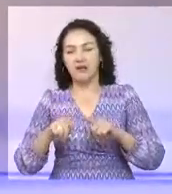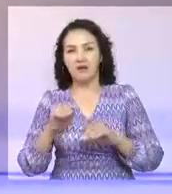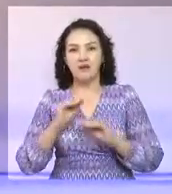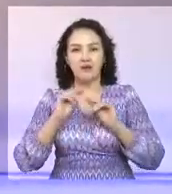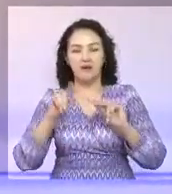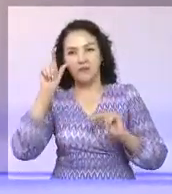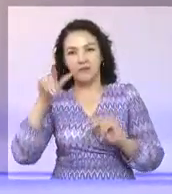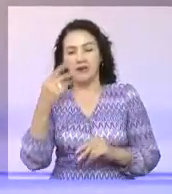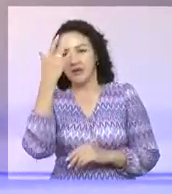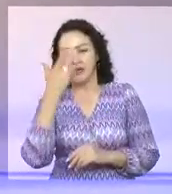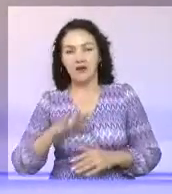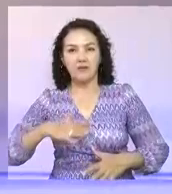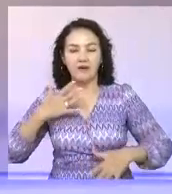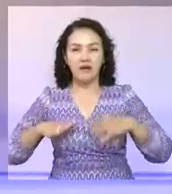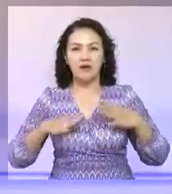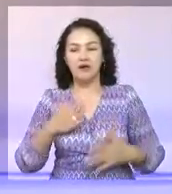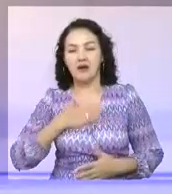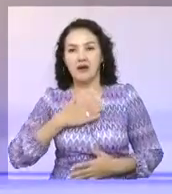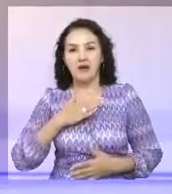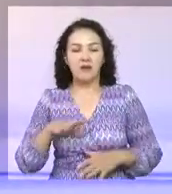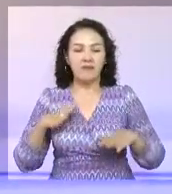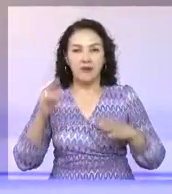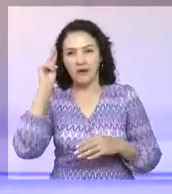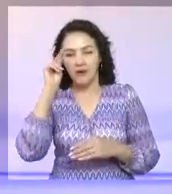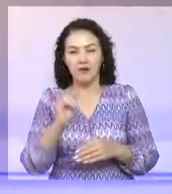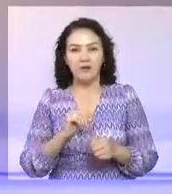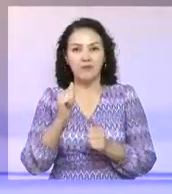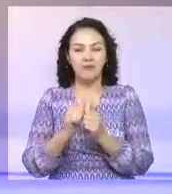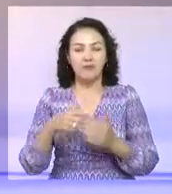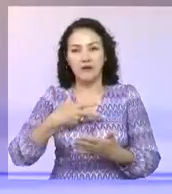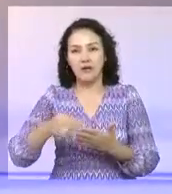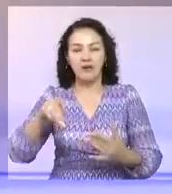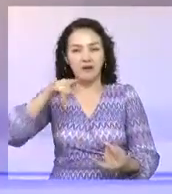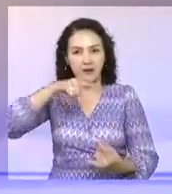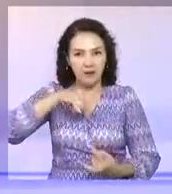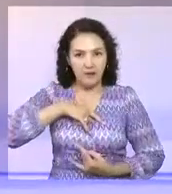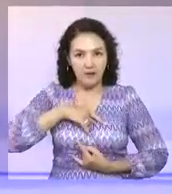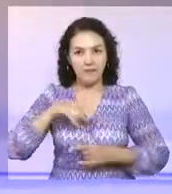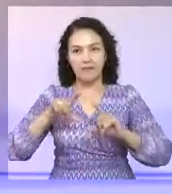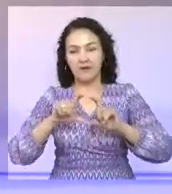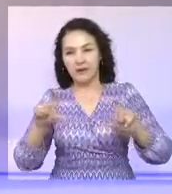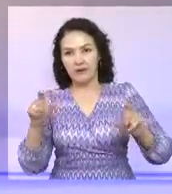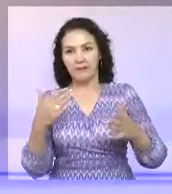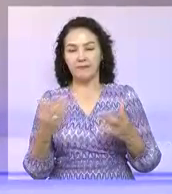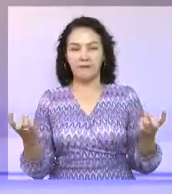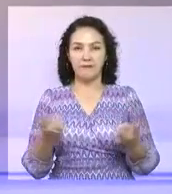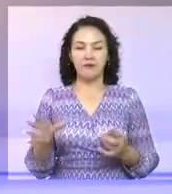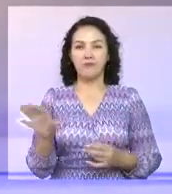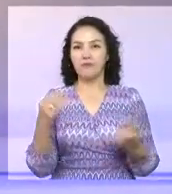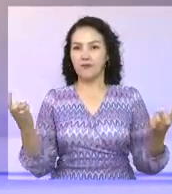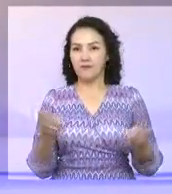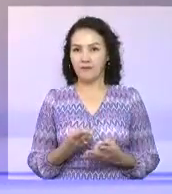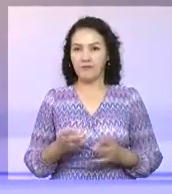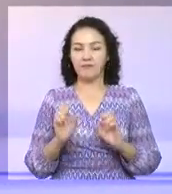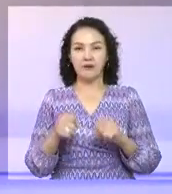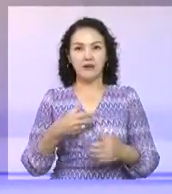школьников месяцем активной подготовки к учебе. В частности, важно приобрести форму и другие школьные принадлежности. Все необходимое